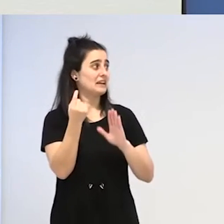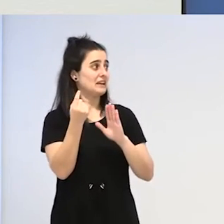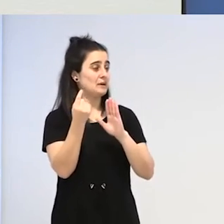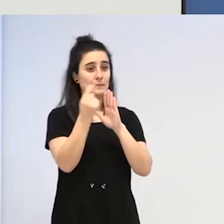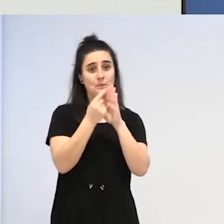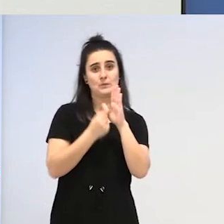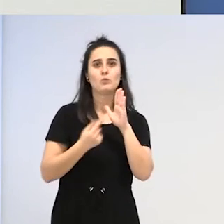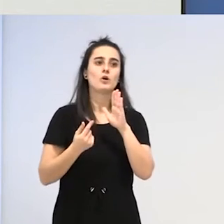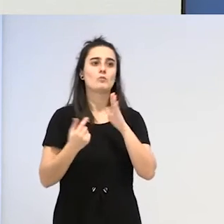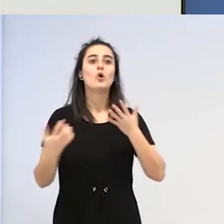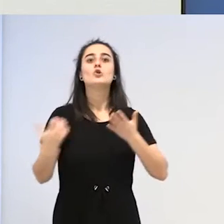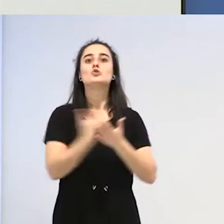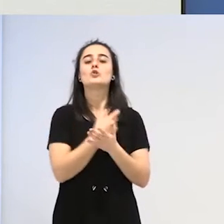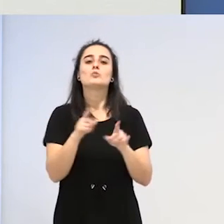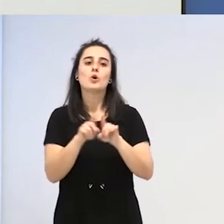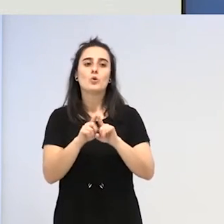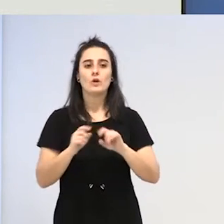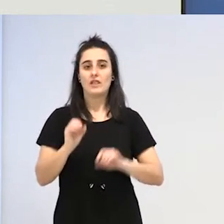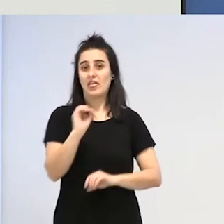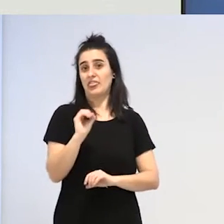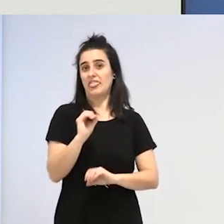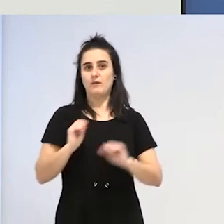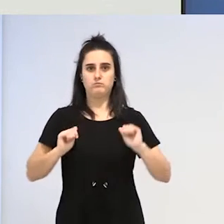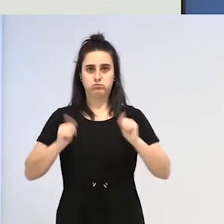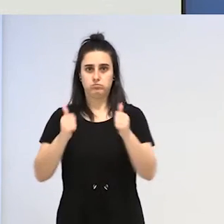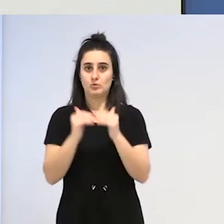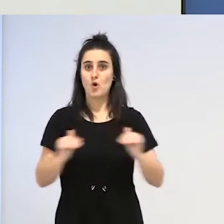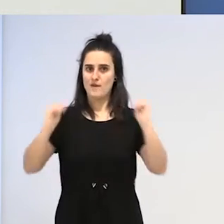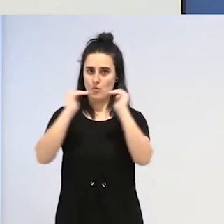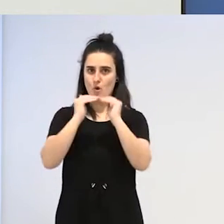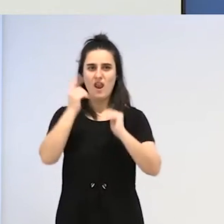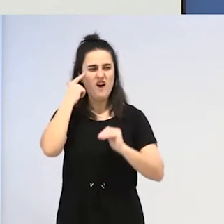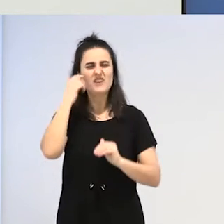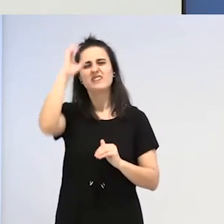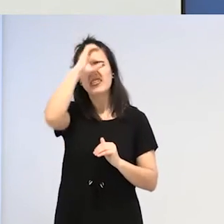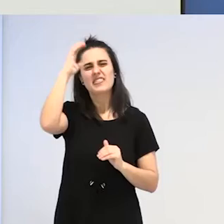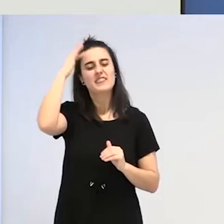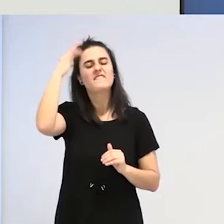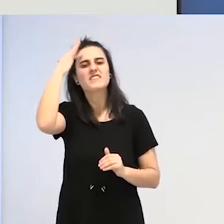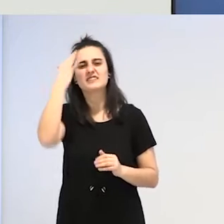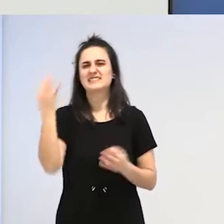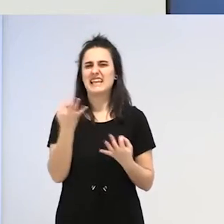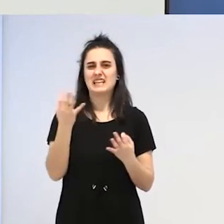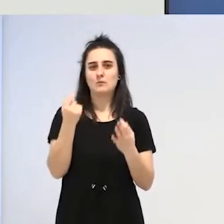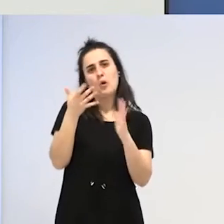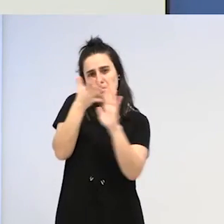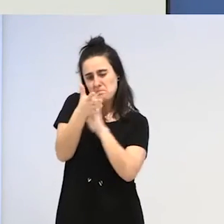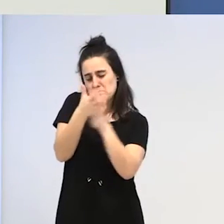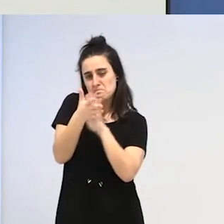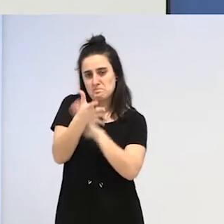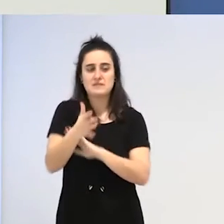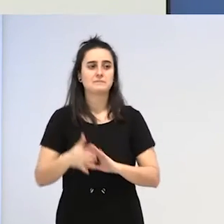denok elkarrekin ateratzeko puntu batetik ea zer dan zientzia fikzioa esan behar dugun, baina bueno,